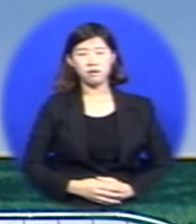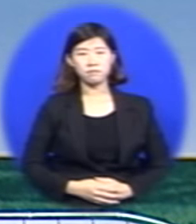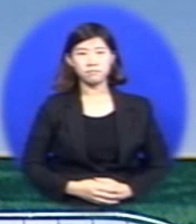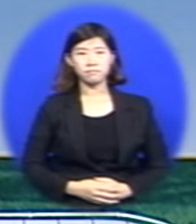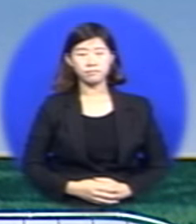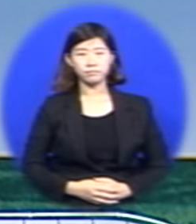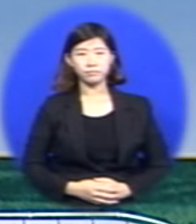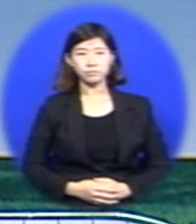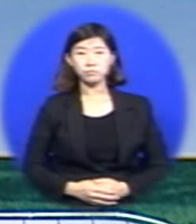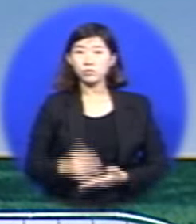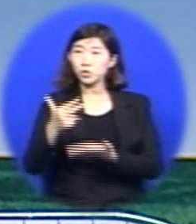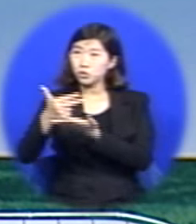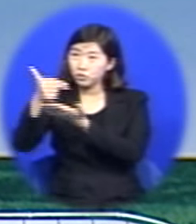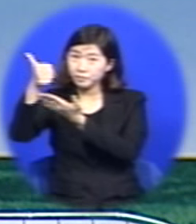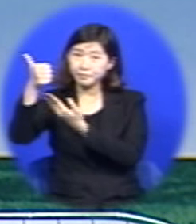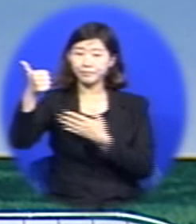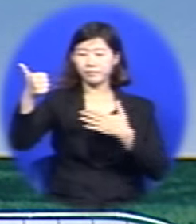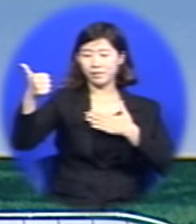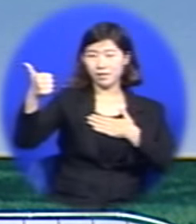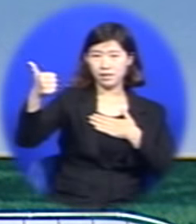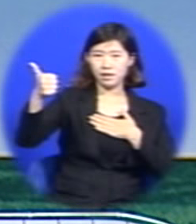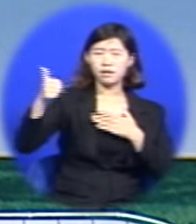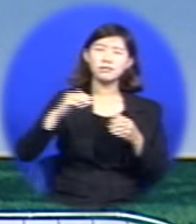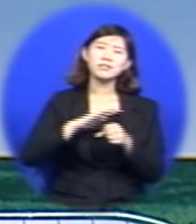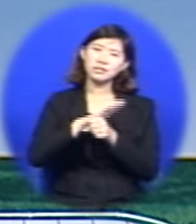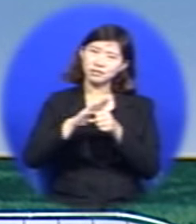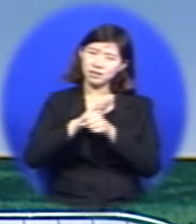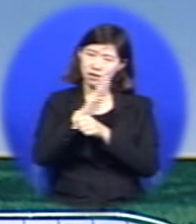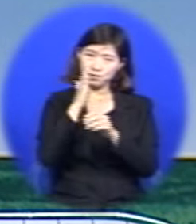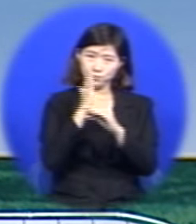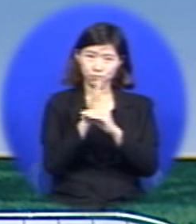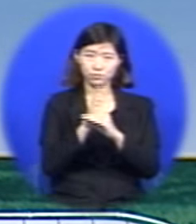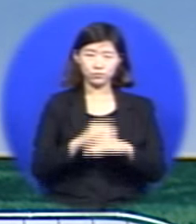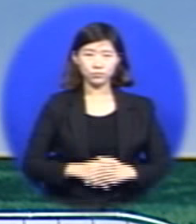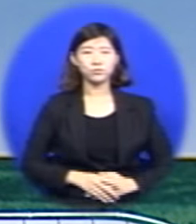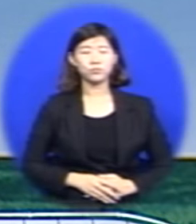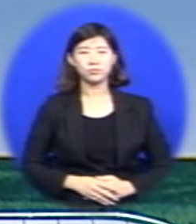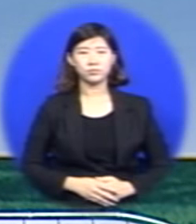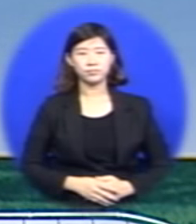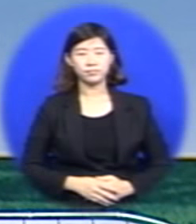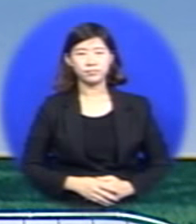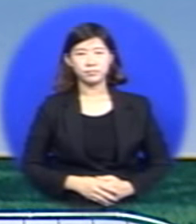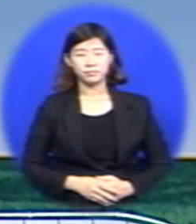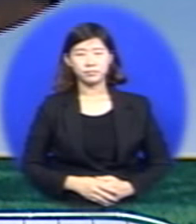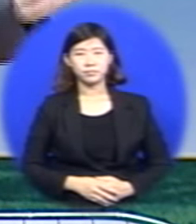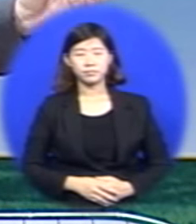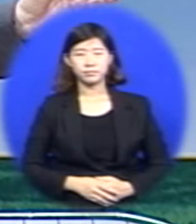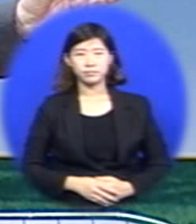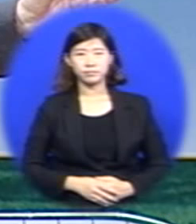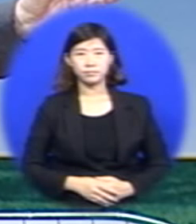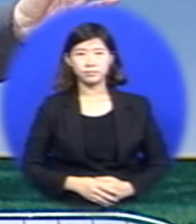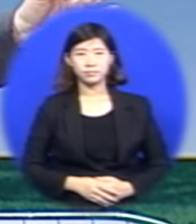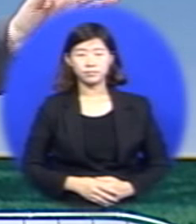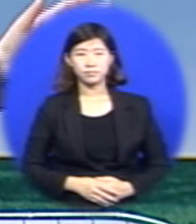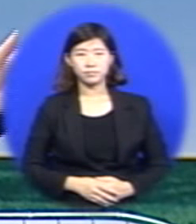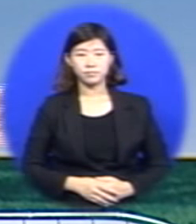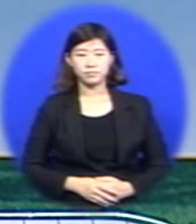그 주님과 나는 사랑하고 있어요. 이 사람만 심판을 하나님께 맡길